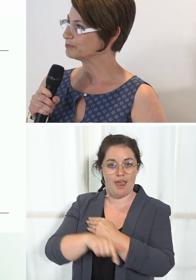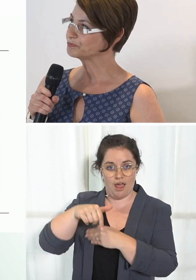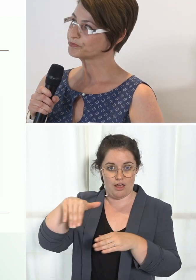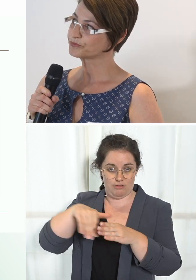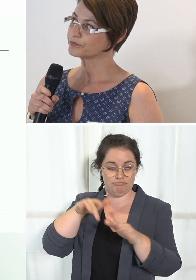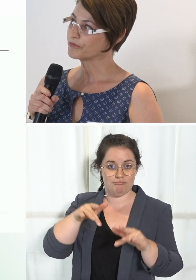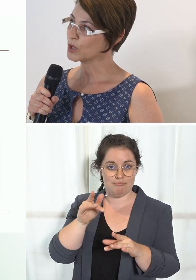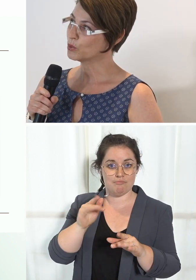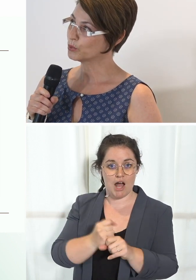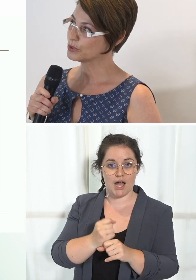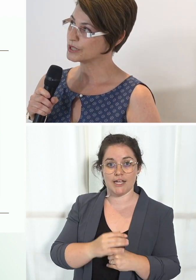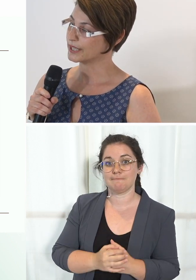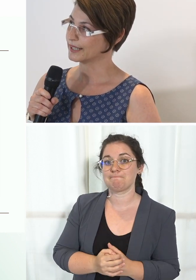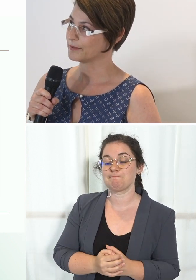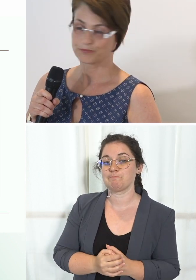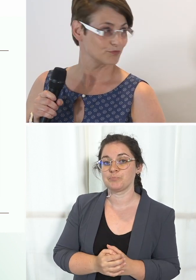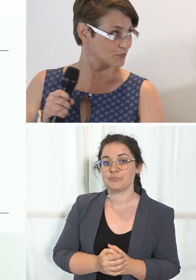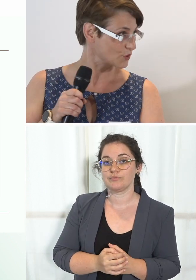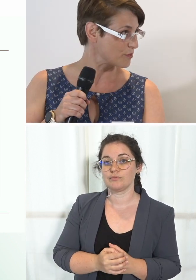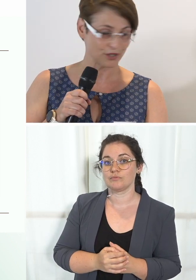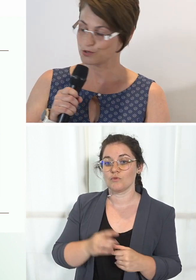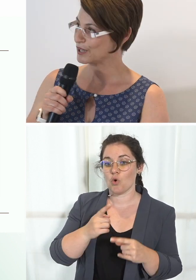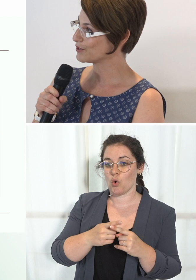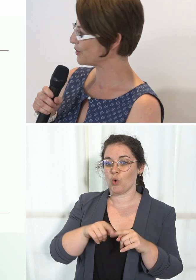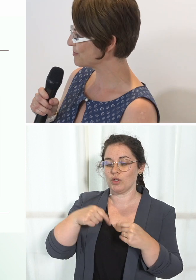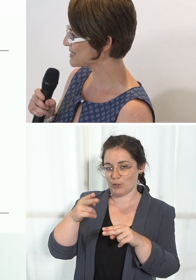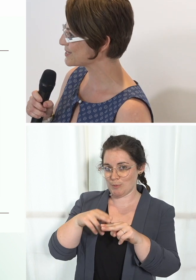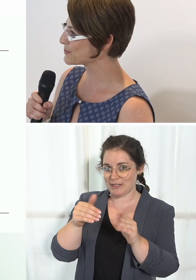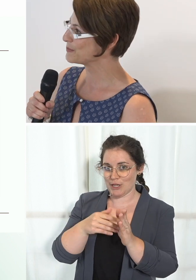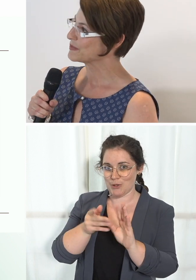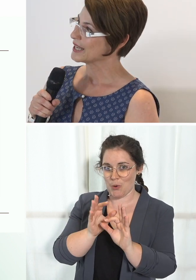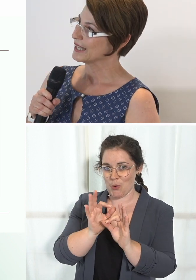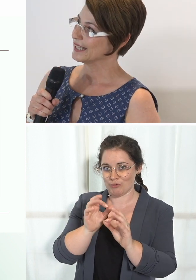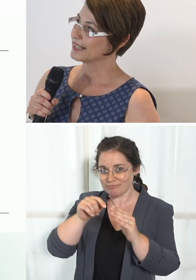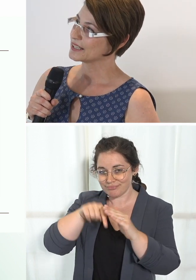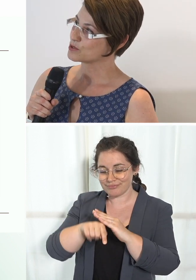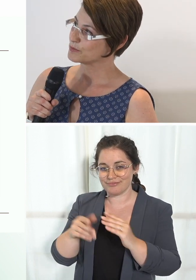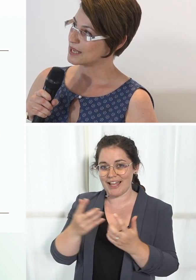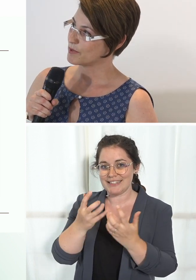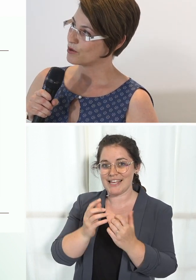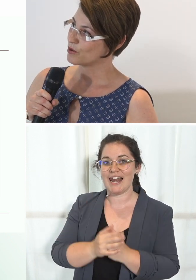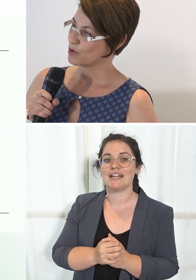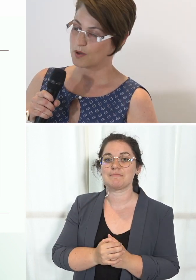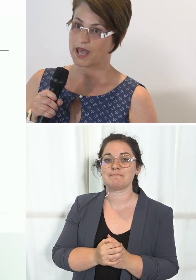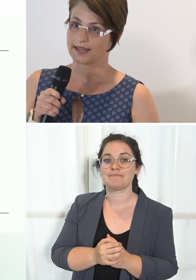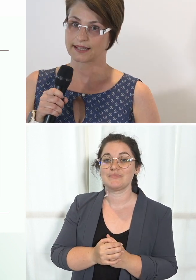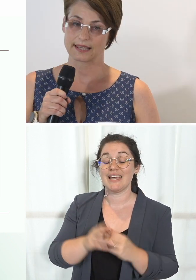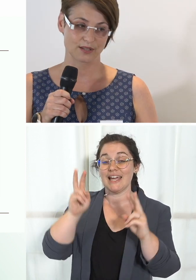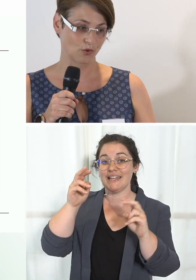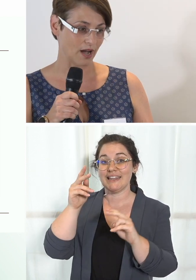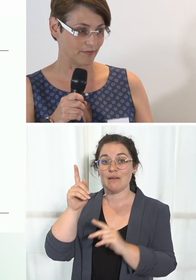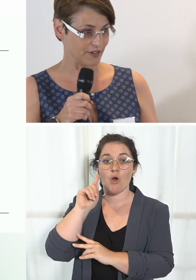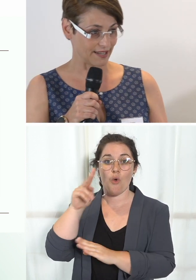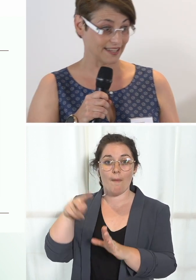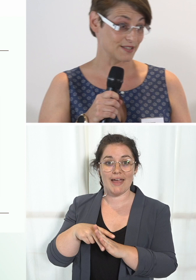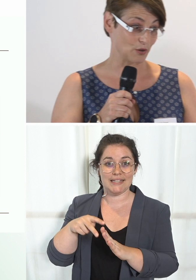uns, und da kommen wir später noch ein bisschen dazu. Zum Thema